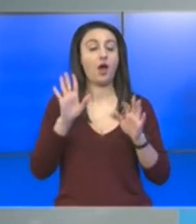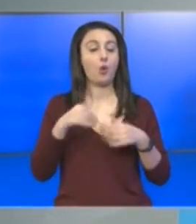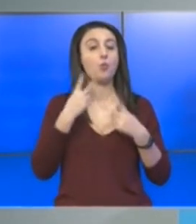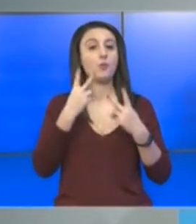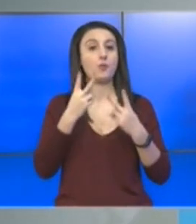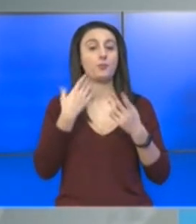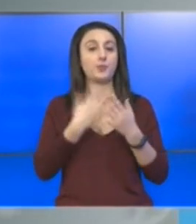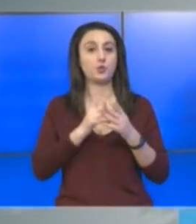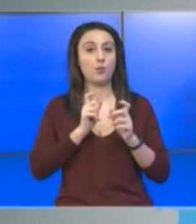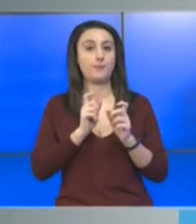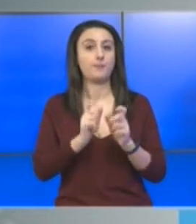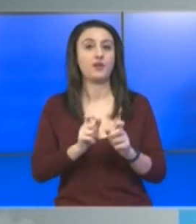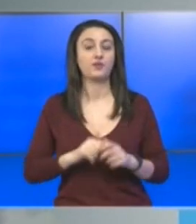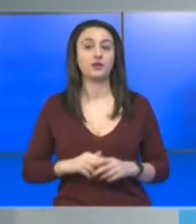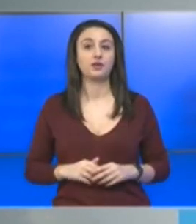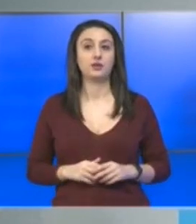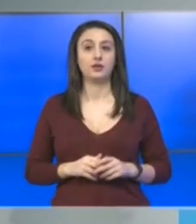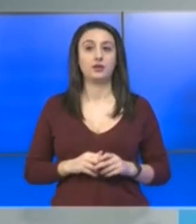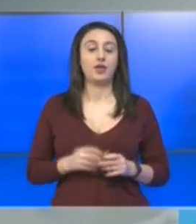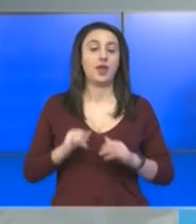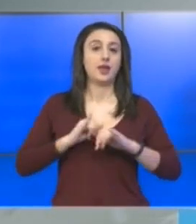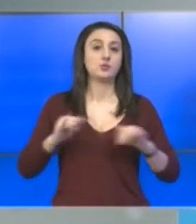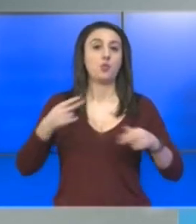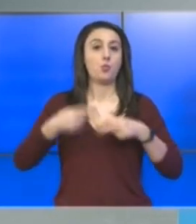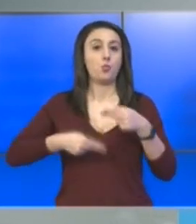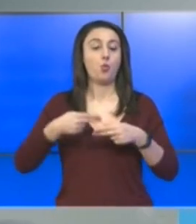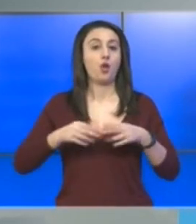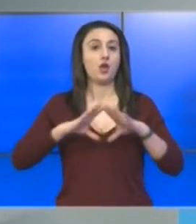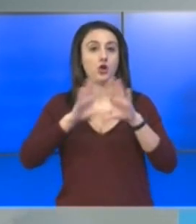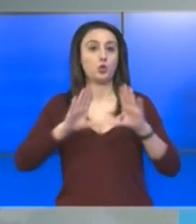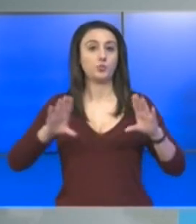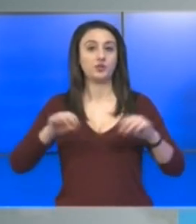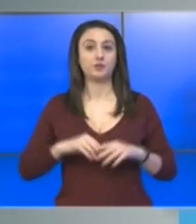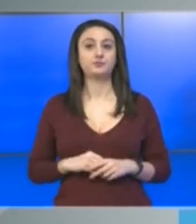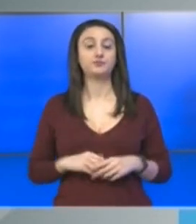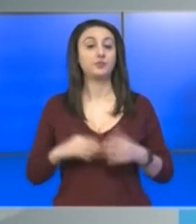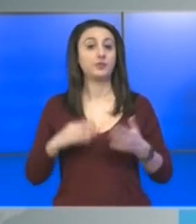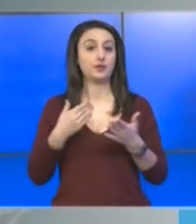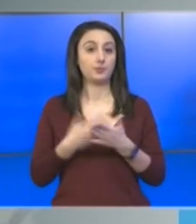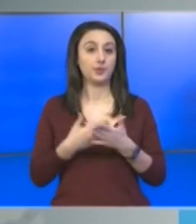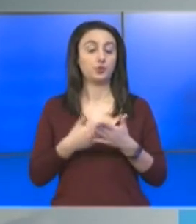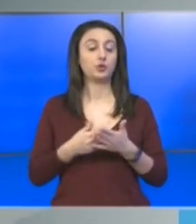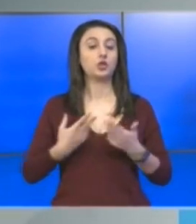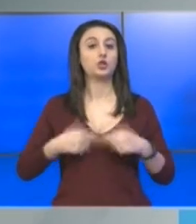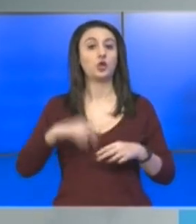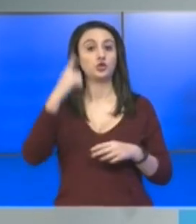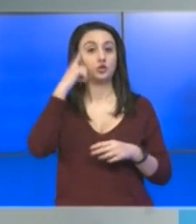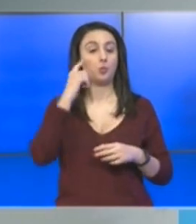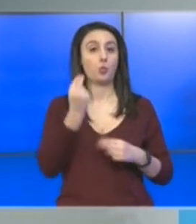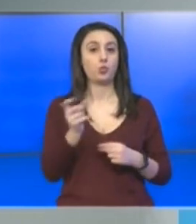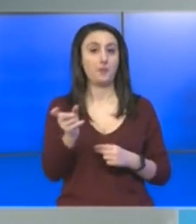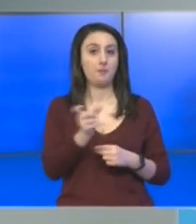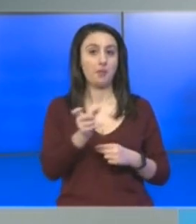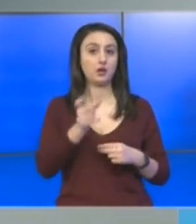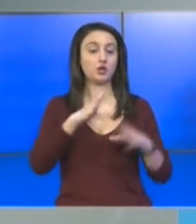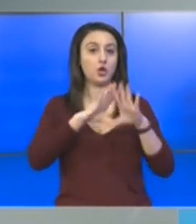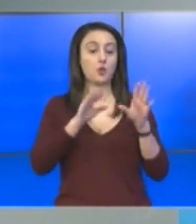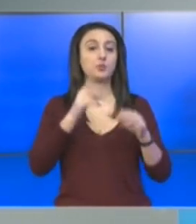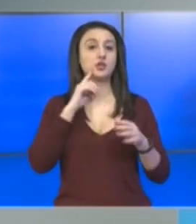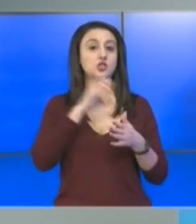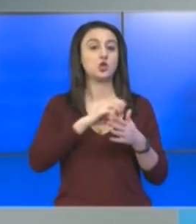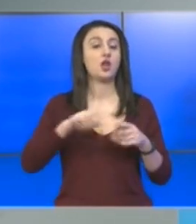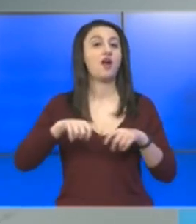de a preveni răspândirea coronavirusului pe teritoriul României, pentru că, eu știm, o bună parte din România aflați în zonele afectate